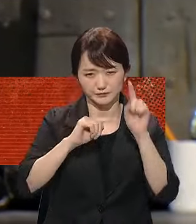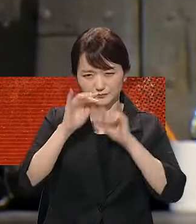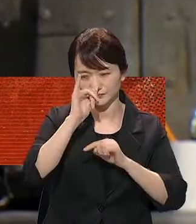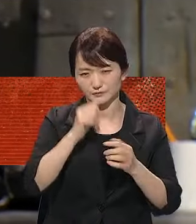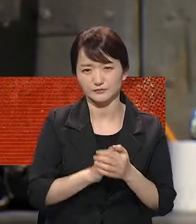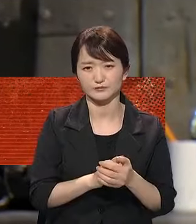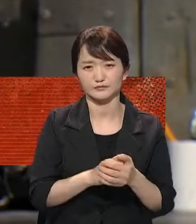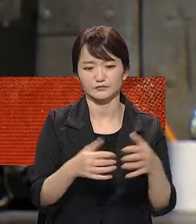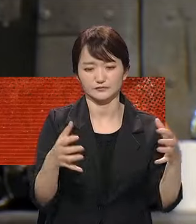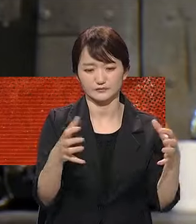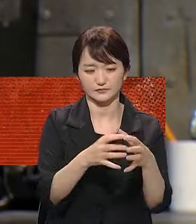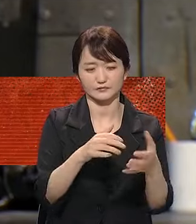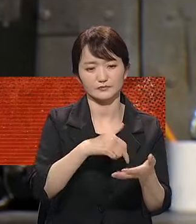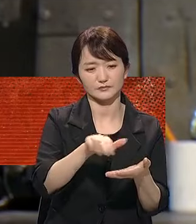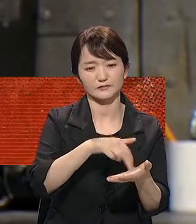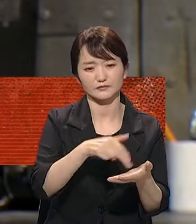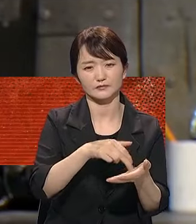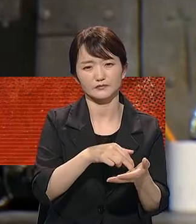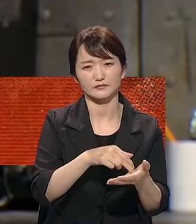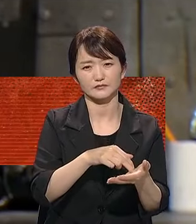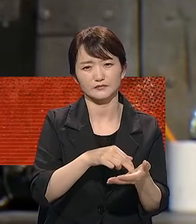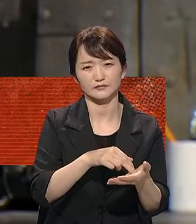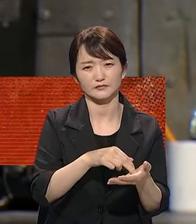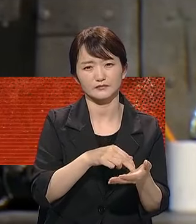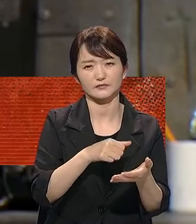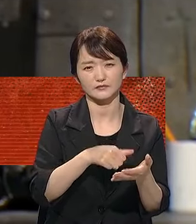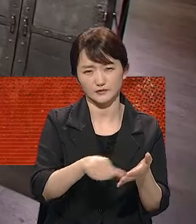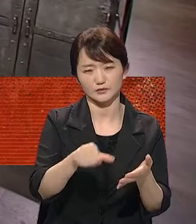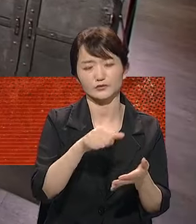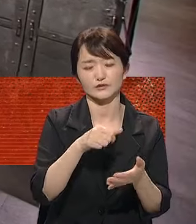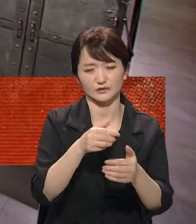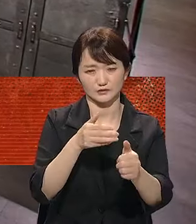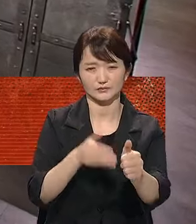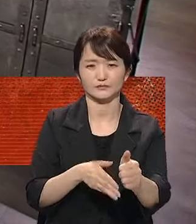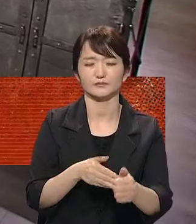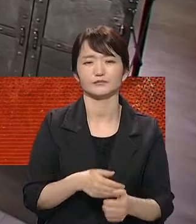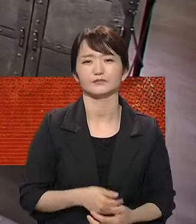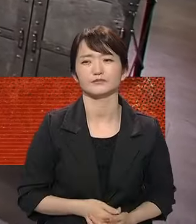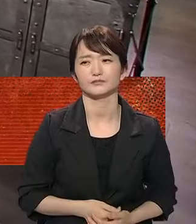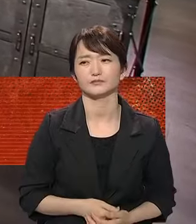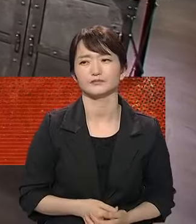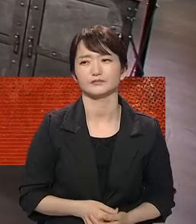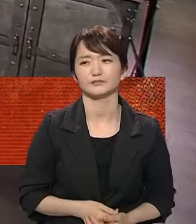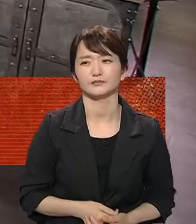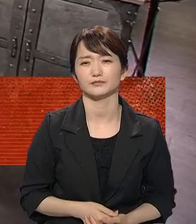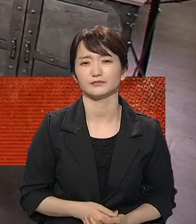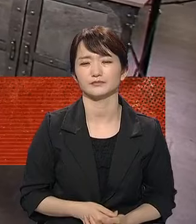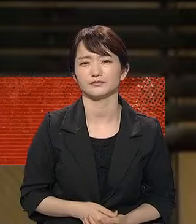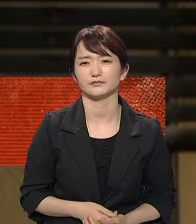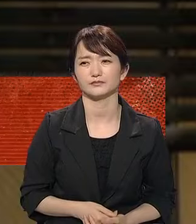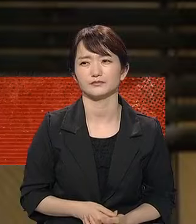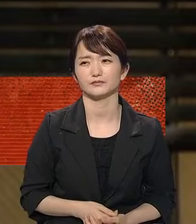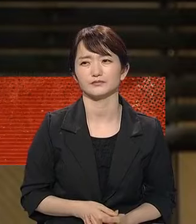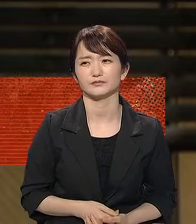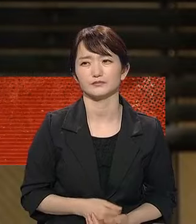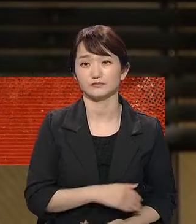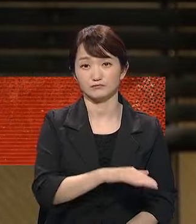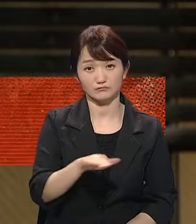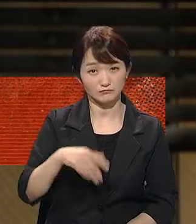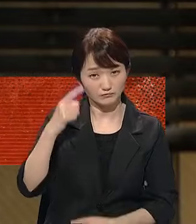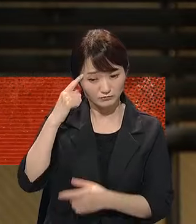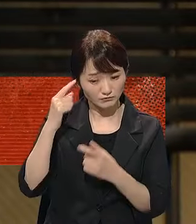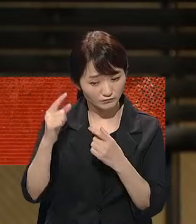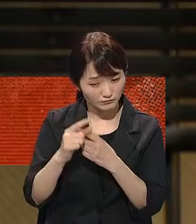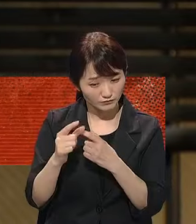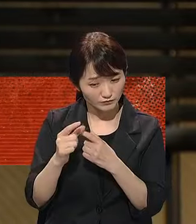대화방 자체를 없으시기를 고유합니다 어 자 백변호사 님 그니까 저는 저희한테 고민까지 보내실 정도면